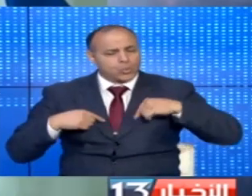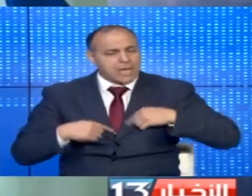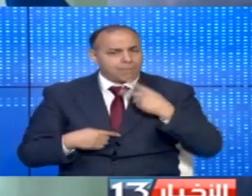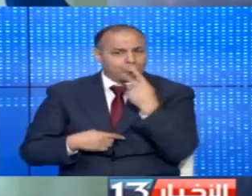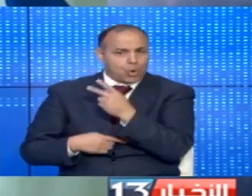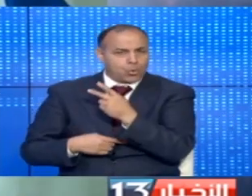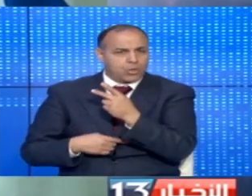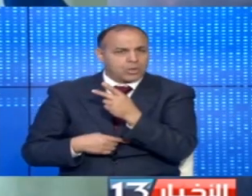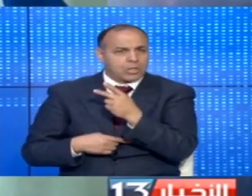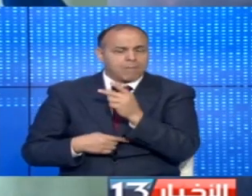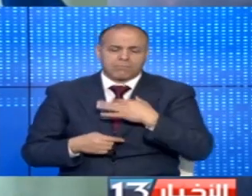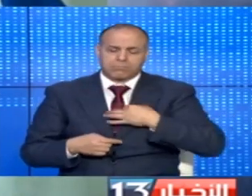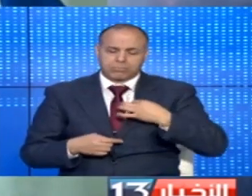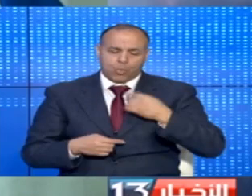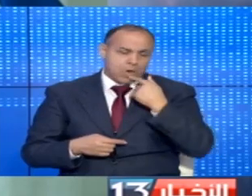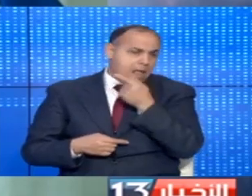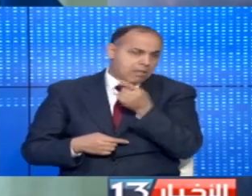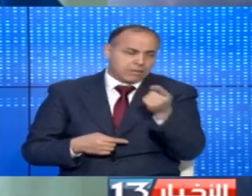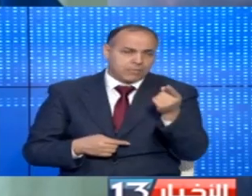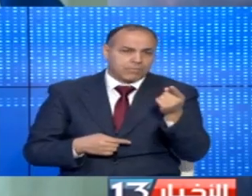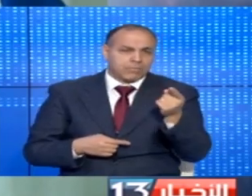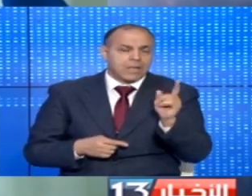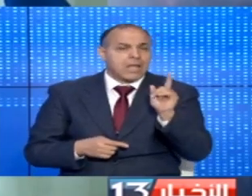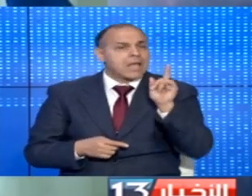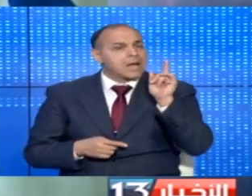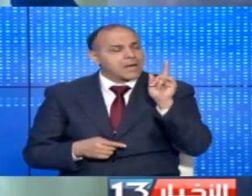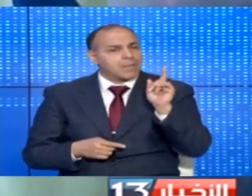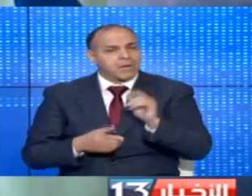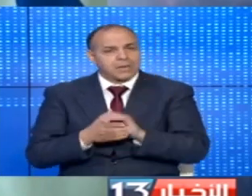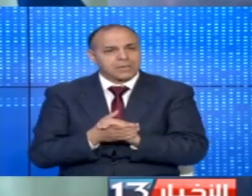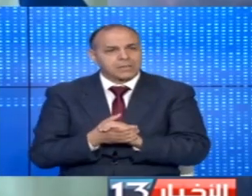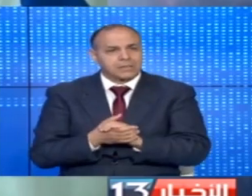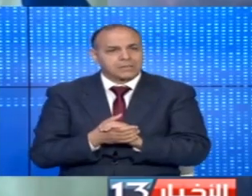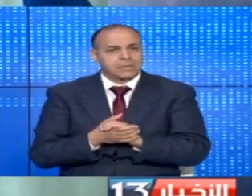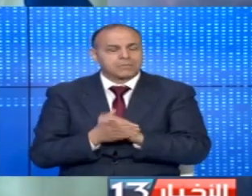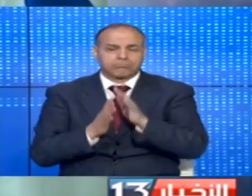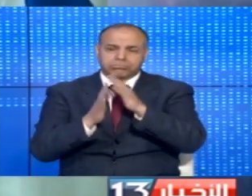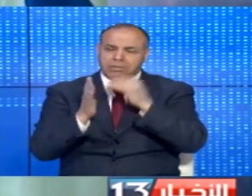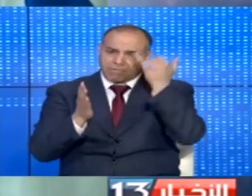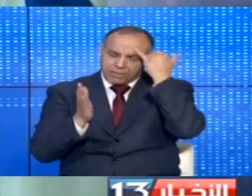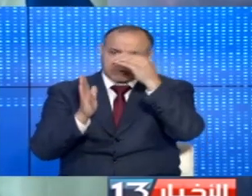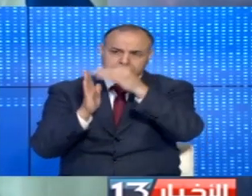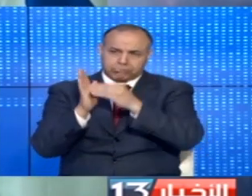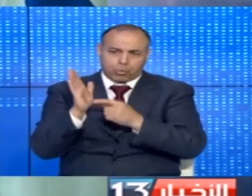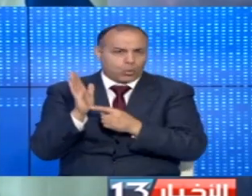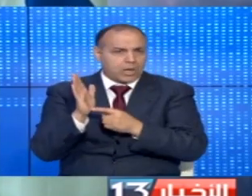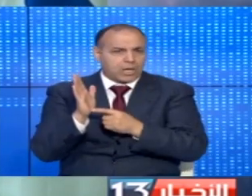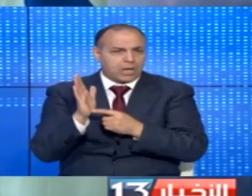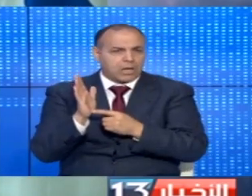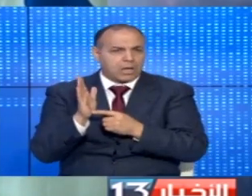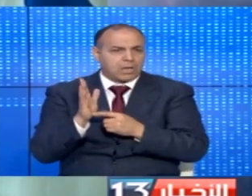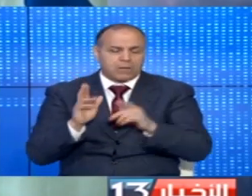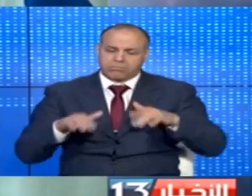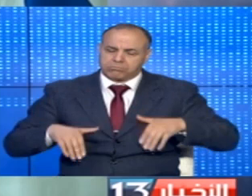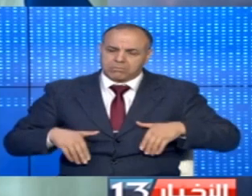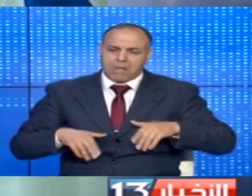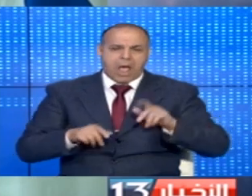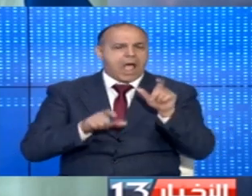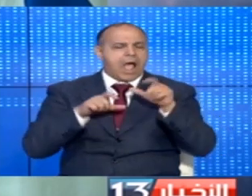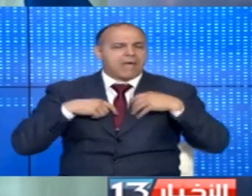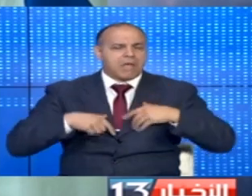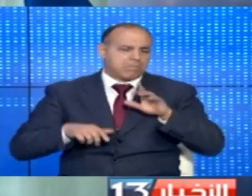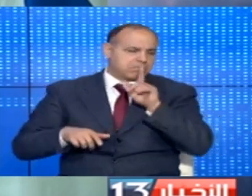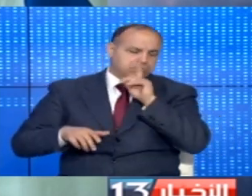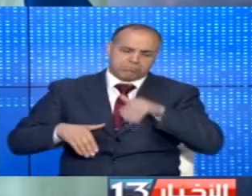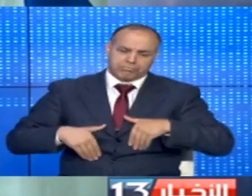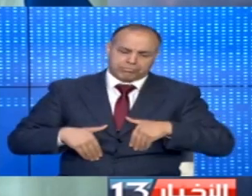من المستقلين ورغم ان قائمته المقترحه لنا تحفظ على بعض اعضاءها